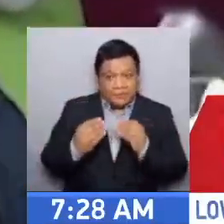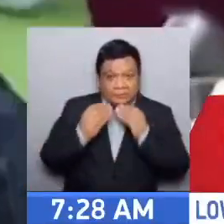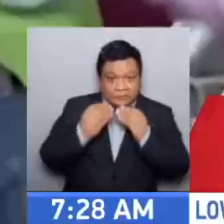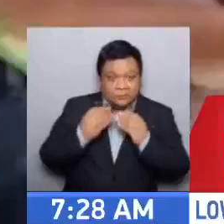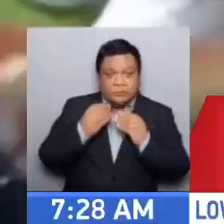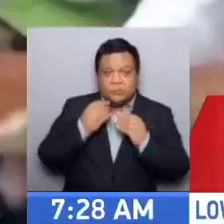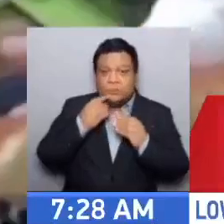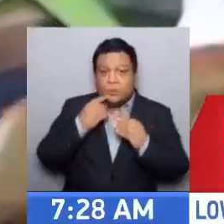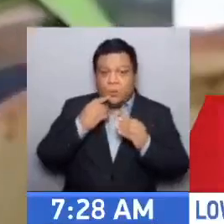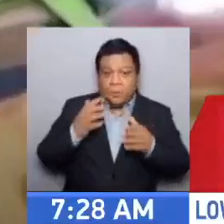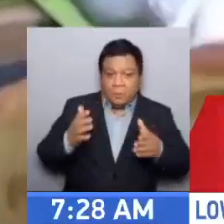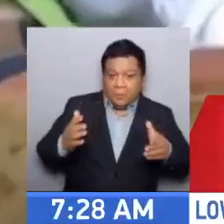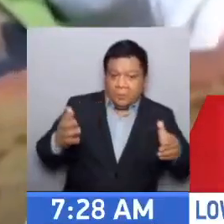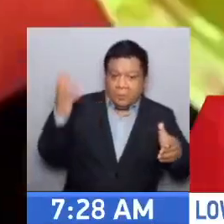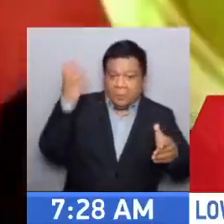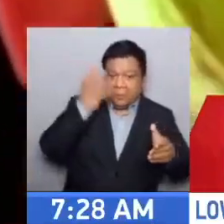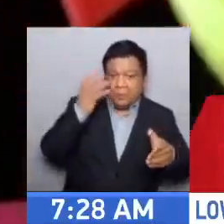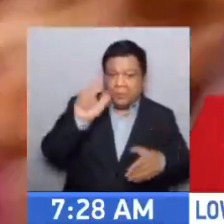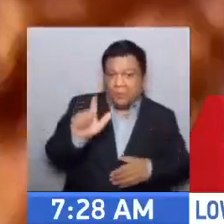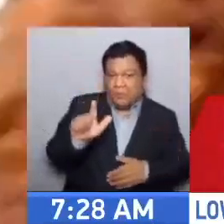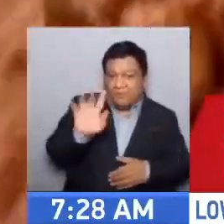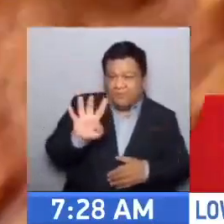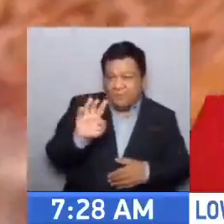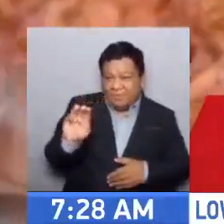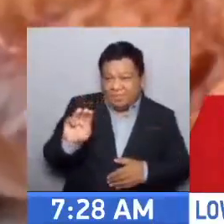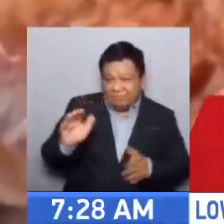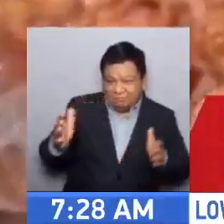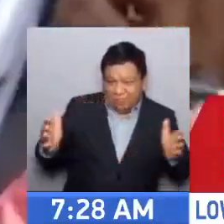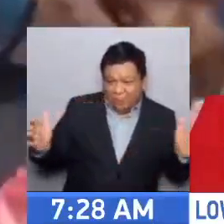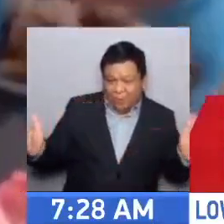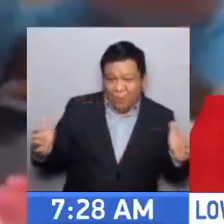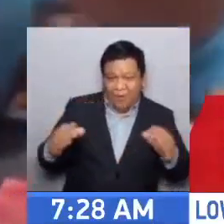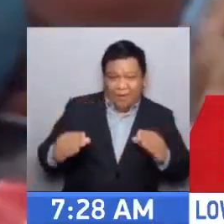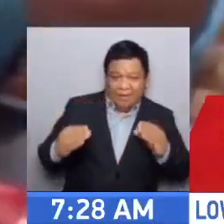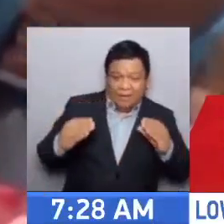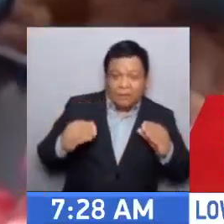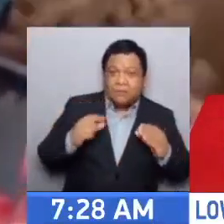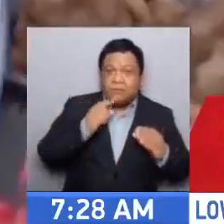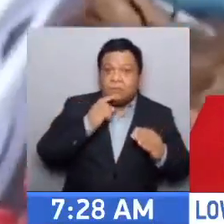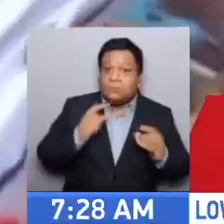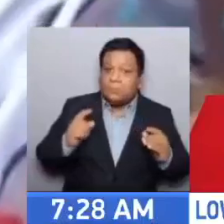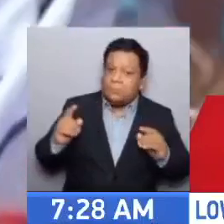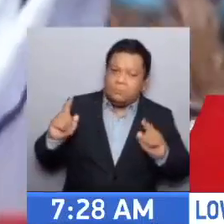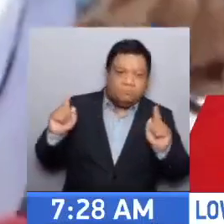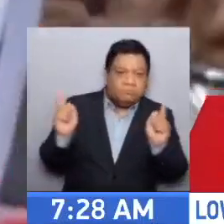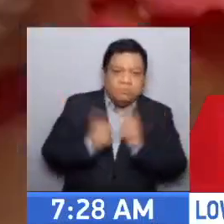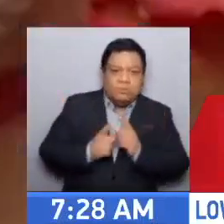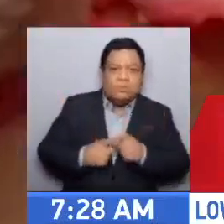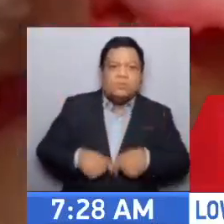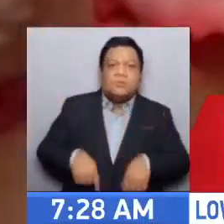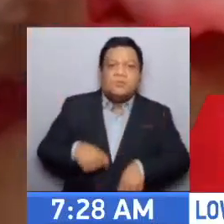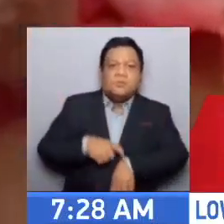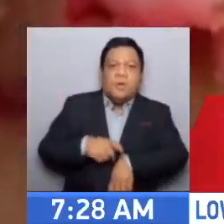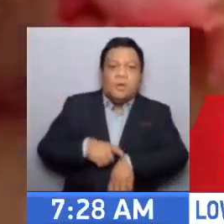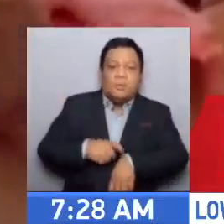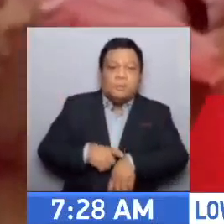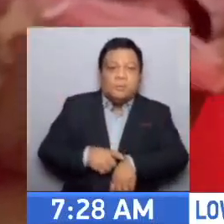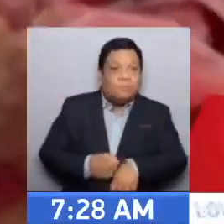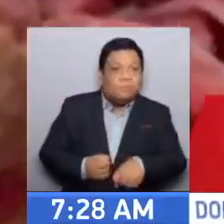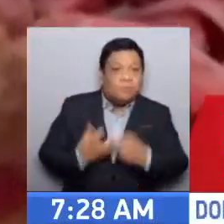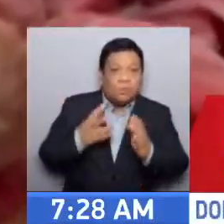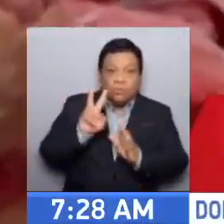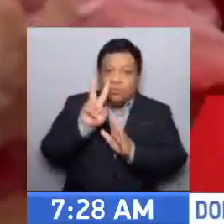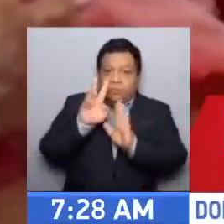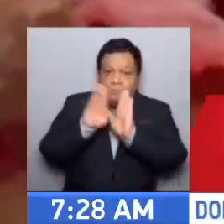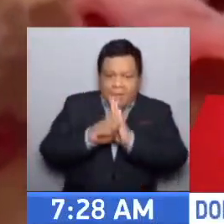haba. Bukod sa haba, na-break din ito ang time record sa paggawa ng torta sandwich. Inabot lang kasi ng 2 minuto at 9